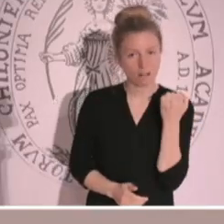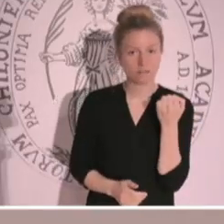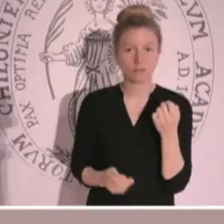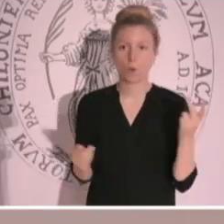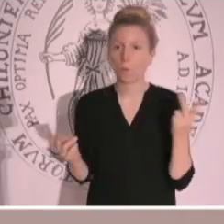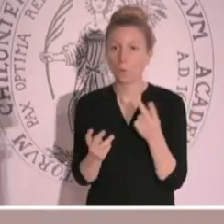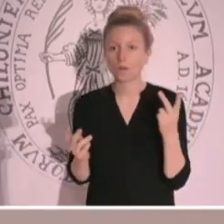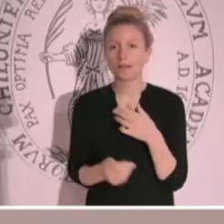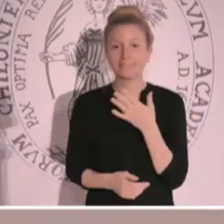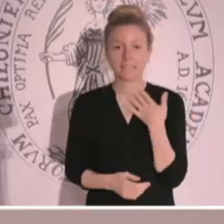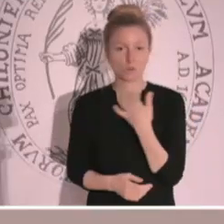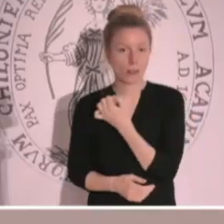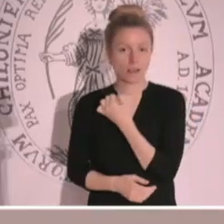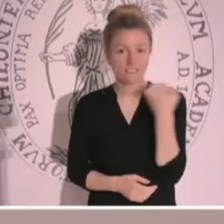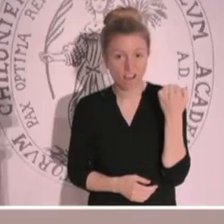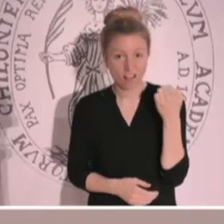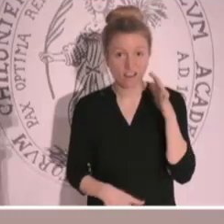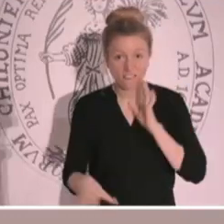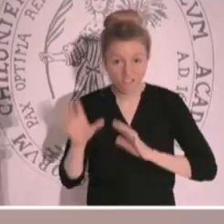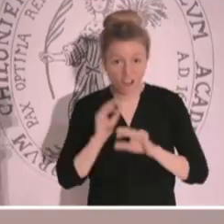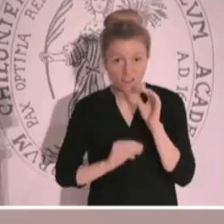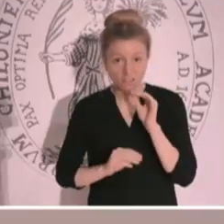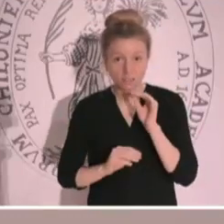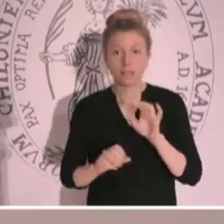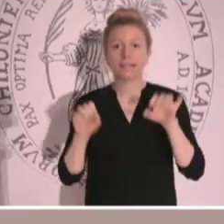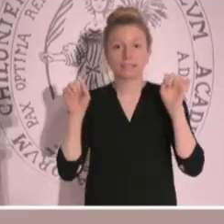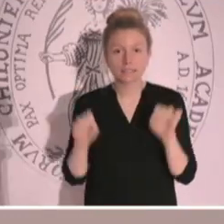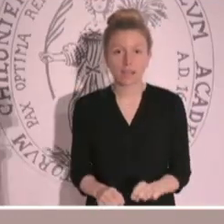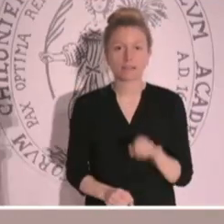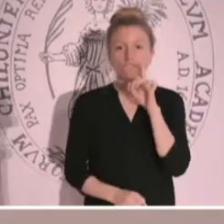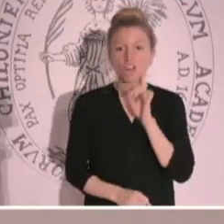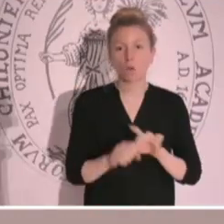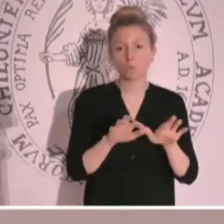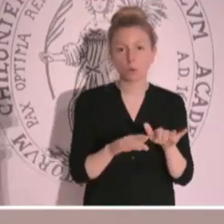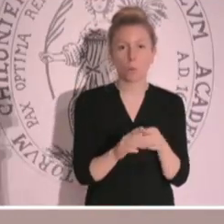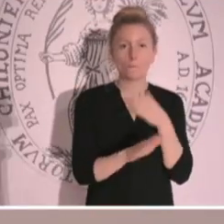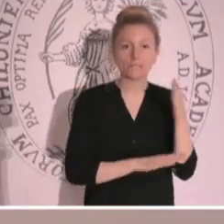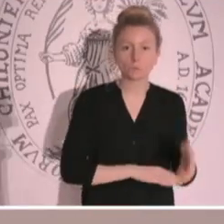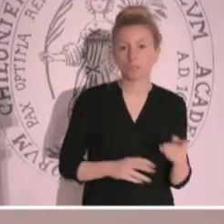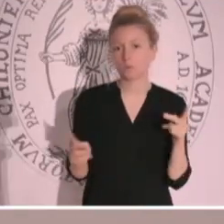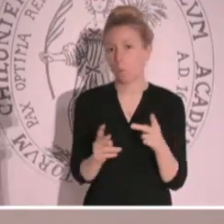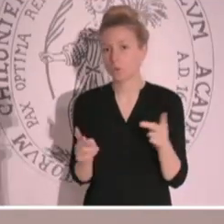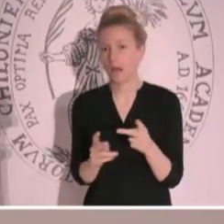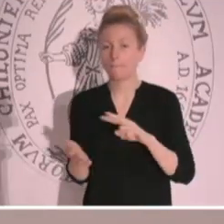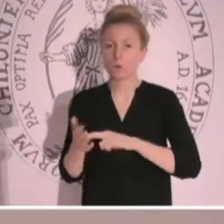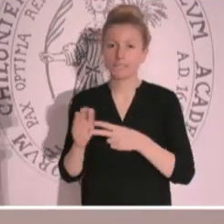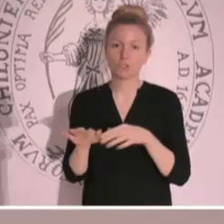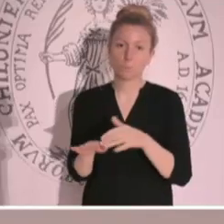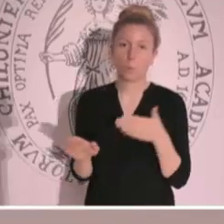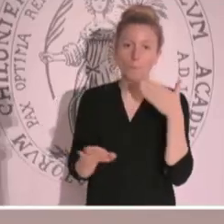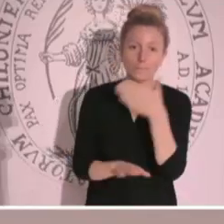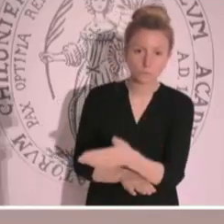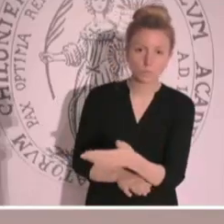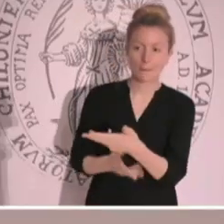mit sexueller Gewalt bei Nina beim Frauennotruf. Und das natürlich kostenlos. Im Büro, hier